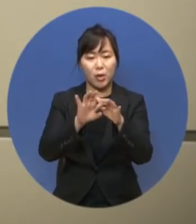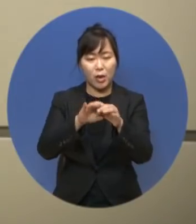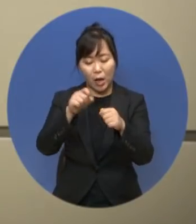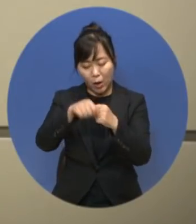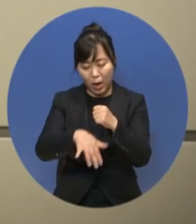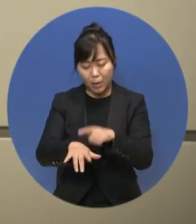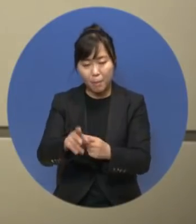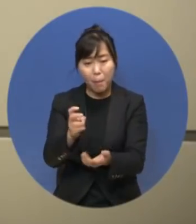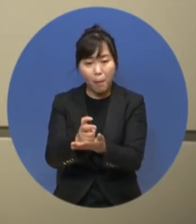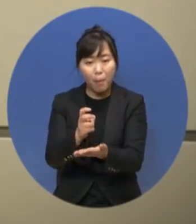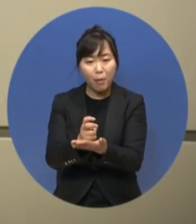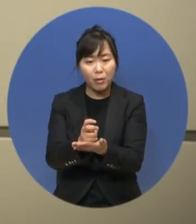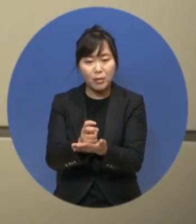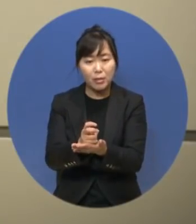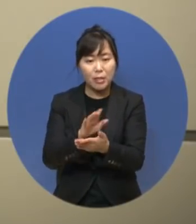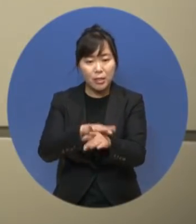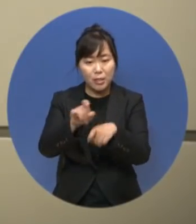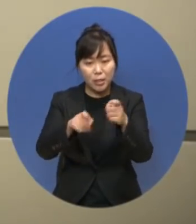하위 법령인